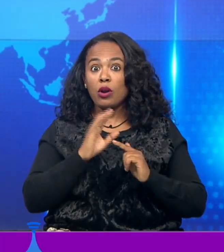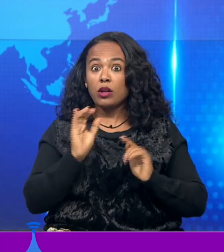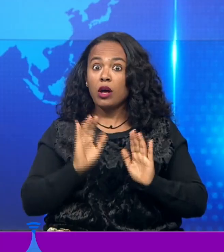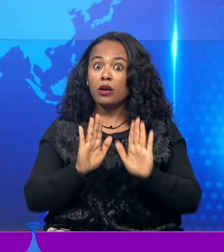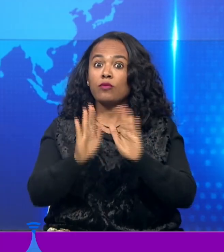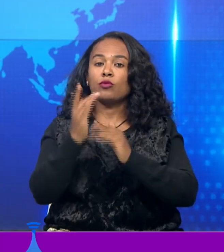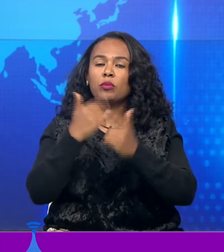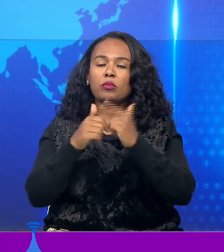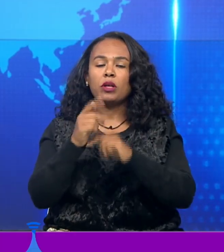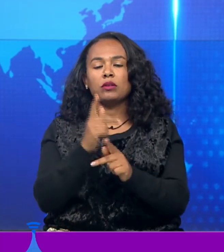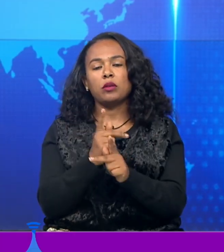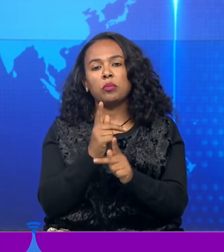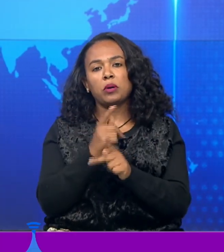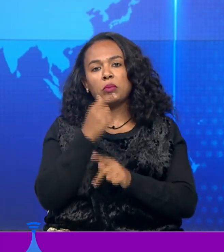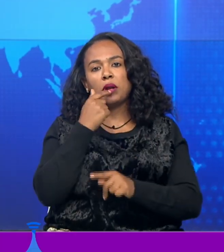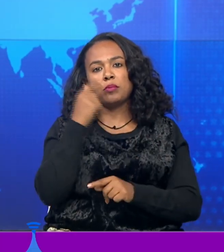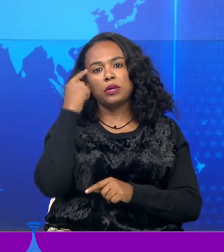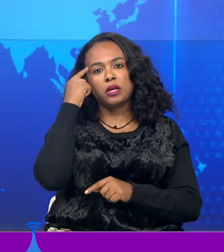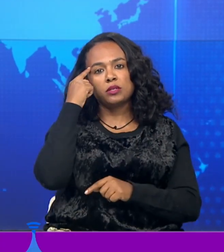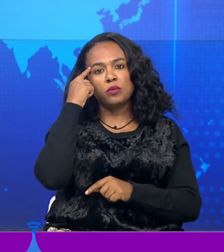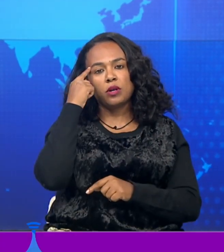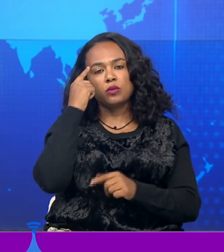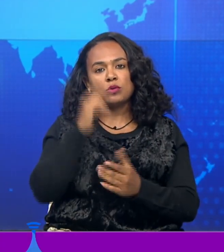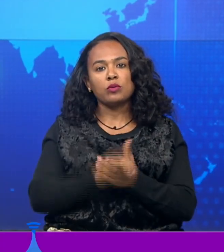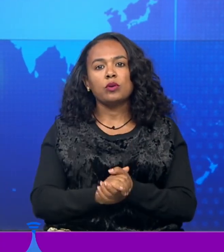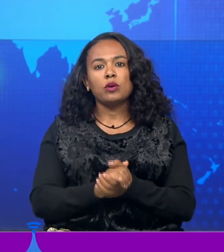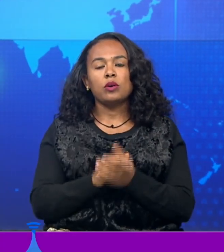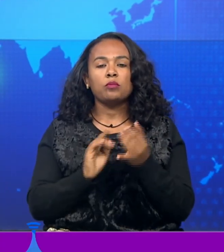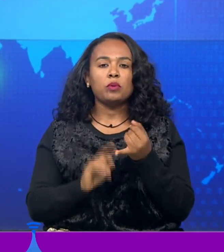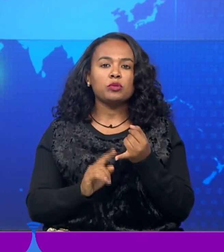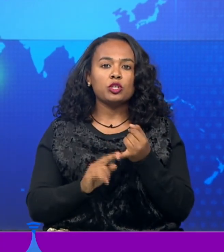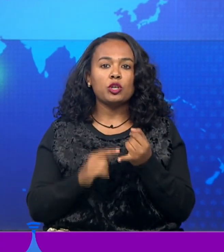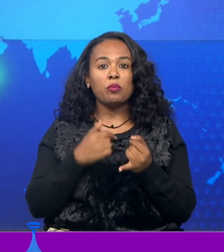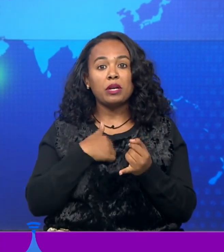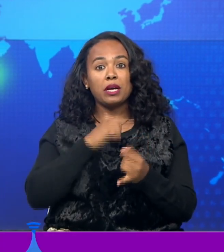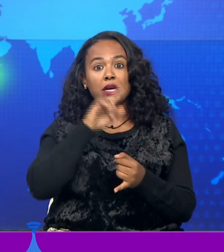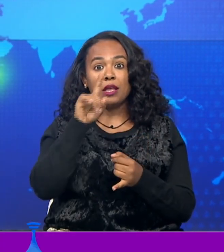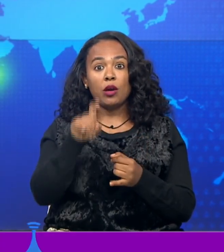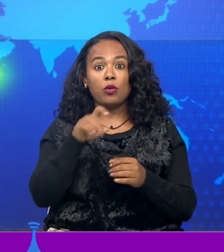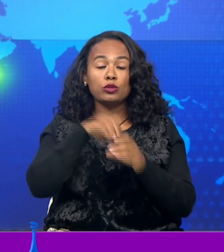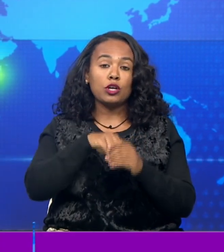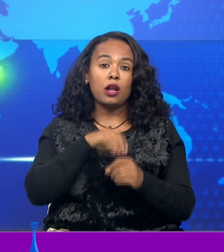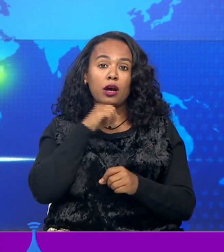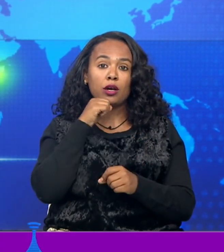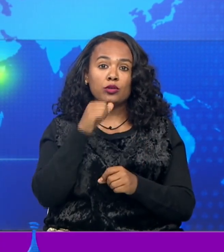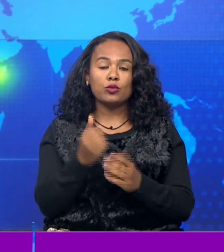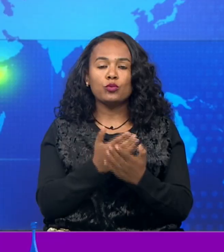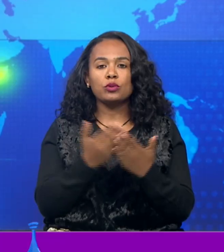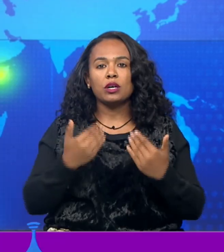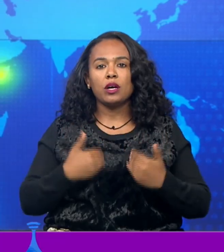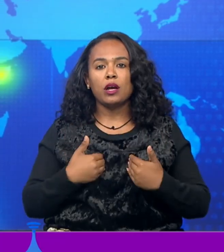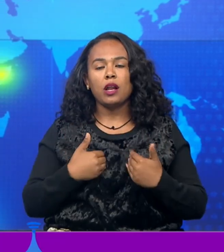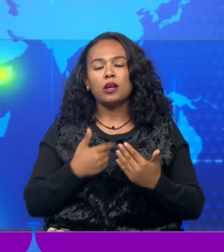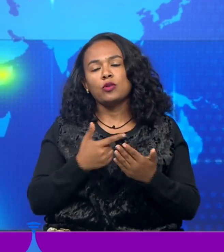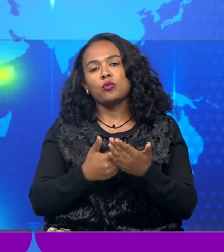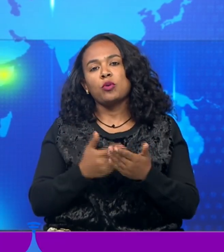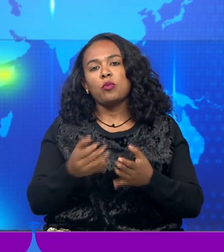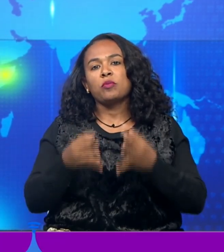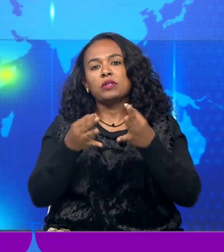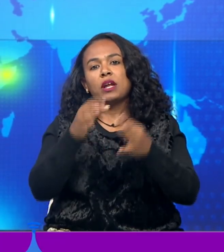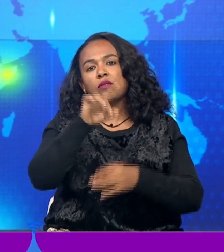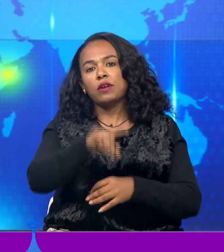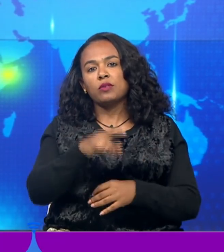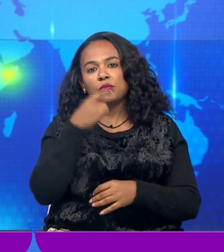መምጣት ይጠበቅብናል ብዬ አስባለሁ በብዛት። በመጨረሻም እኔ ከጥያቄዎች ያላካተትኩት ነገር ካለ እንዲሁም ደግሞ መተላለፍ